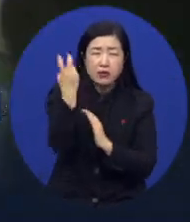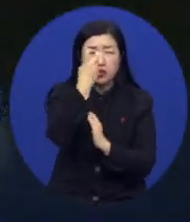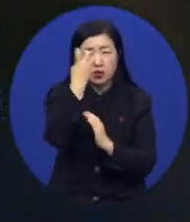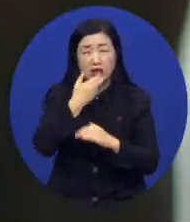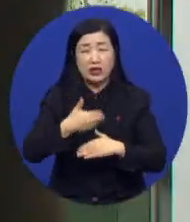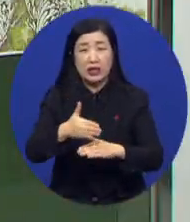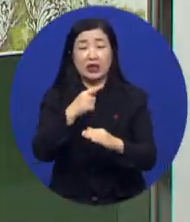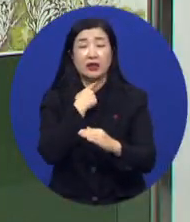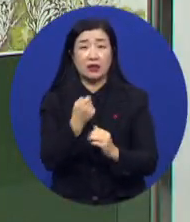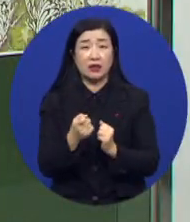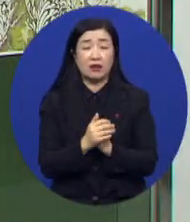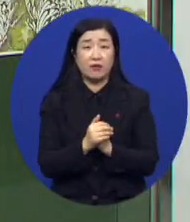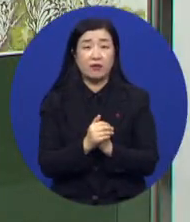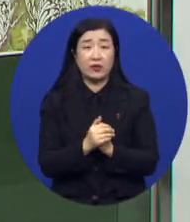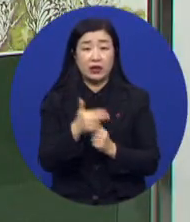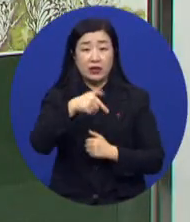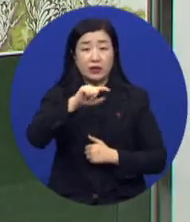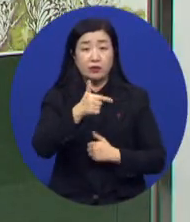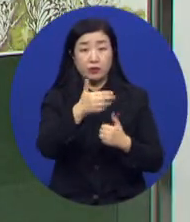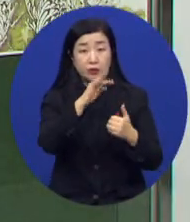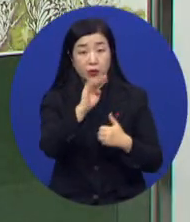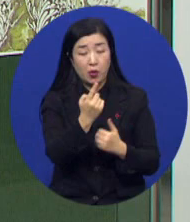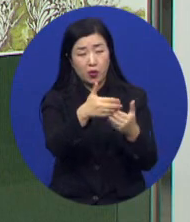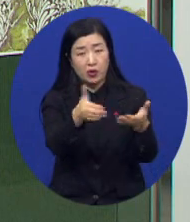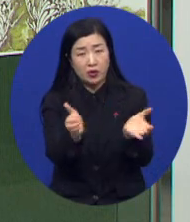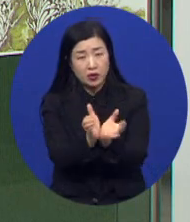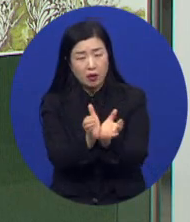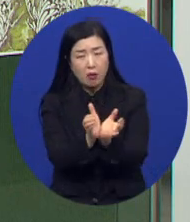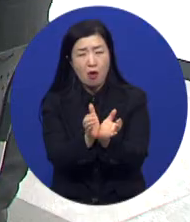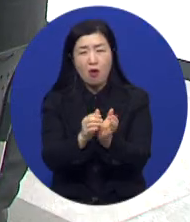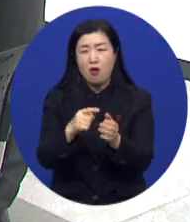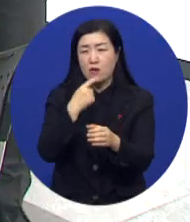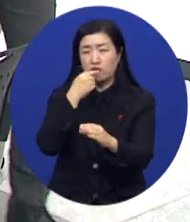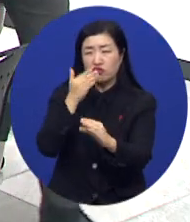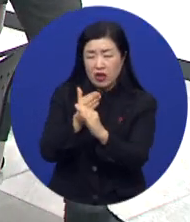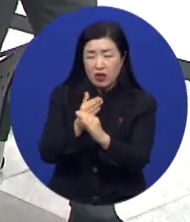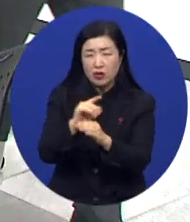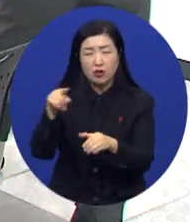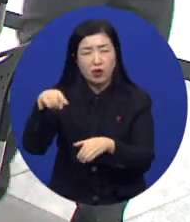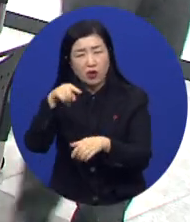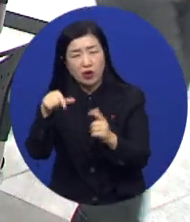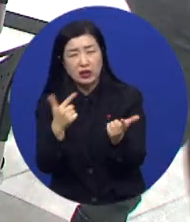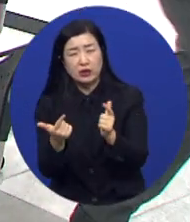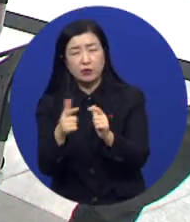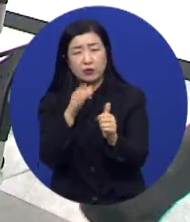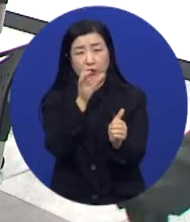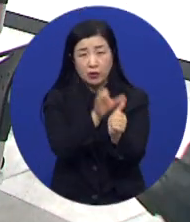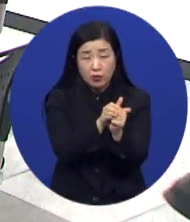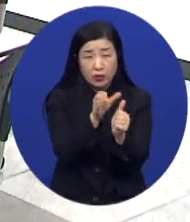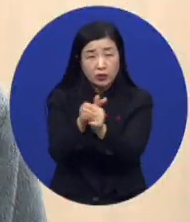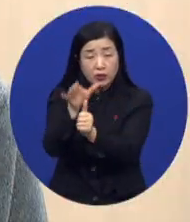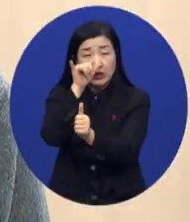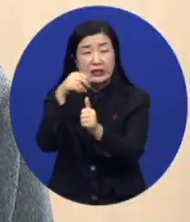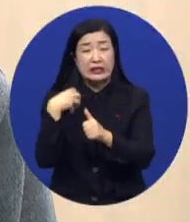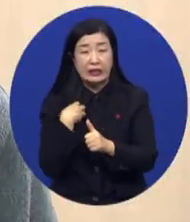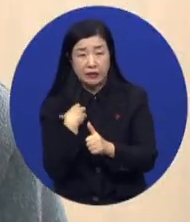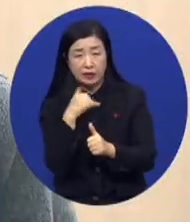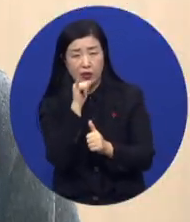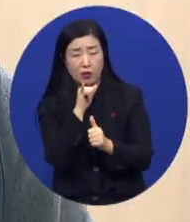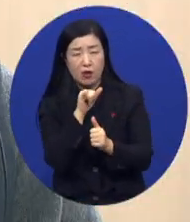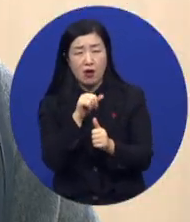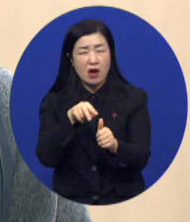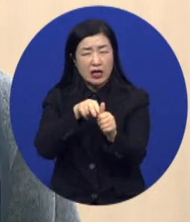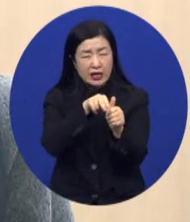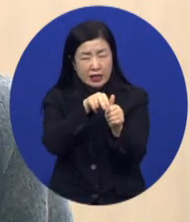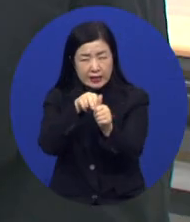진행했다. 진보 단체들도 최근 북한의 무인기 침투 사건으로 안보 공백에 책임이 불거지자 정부가 간첩단